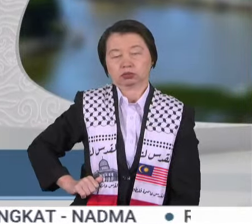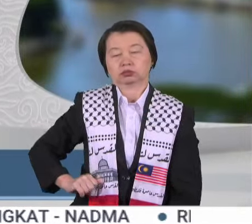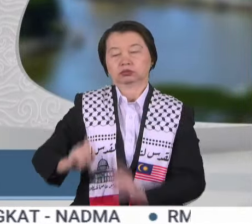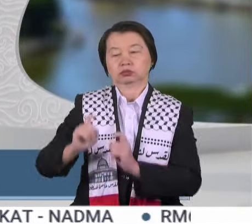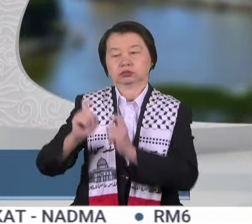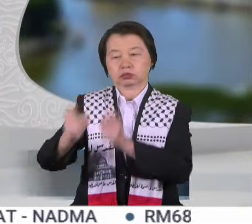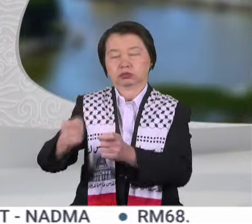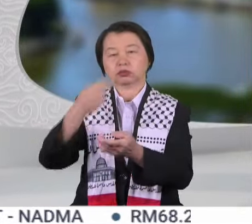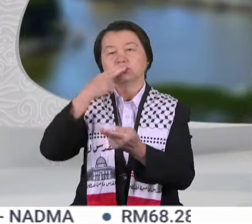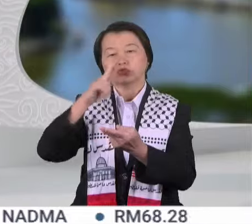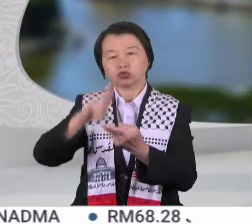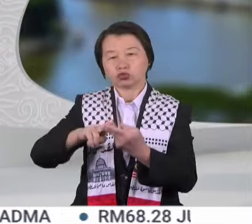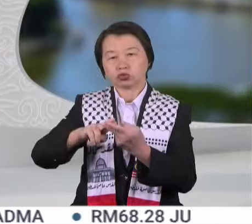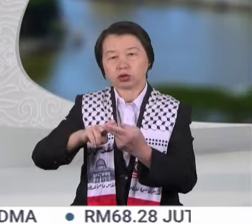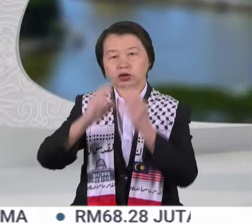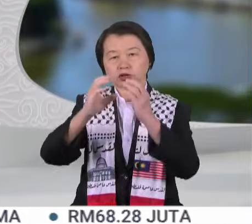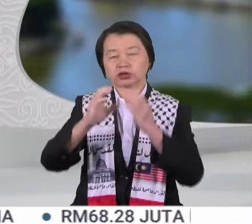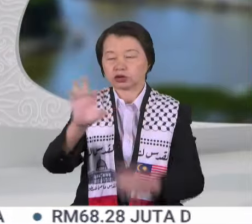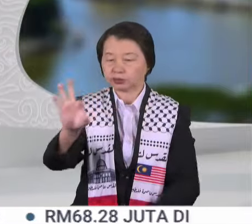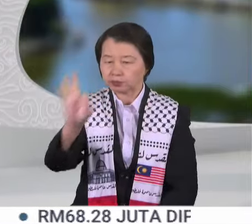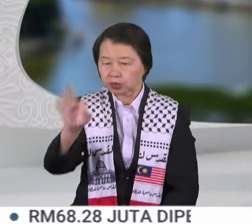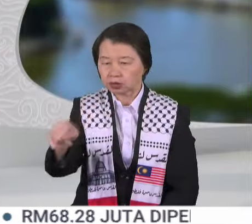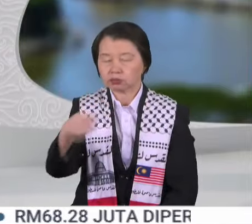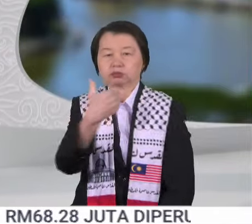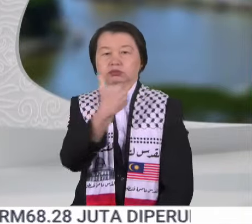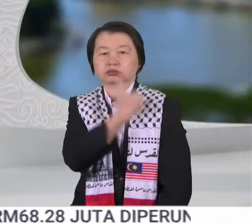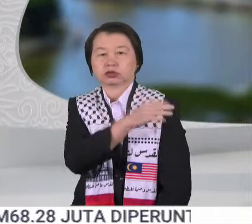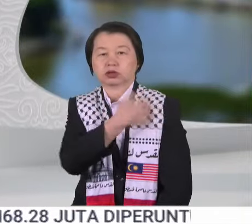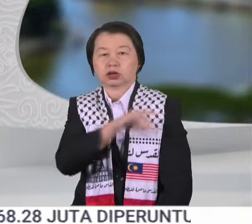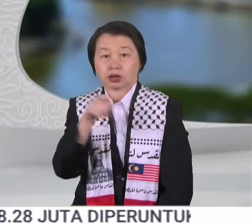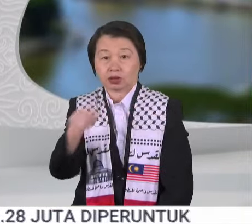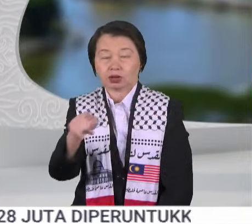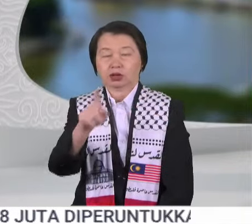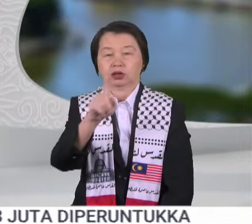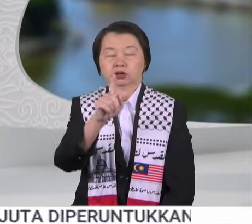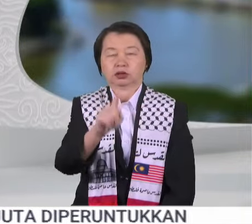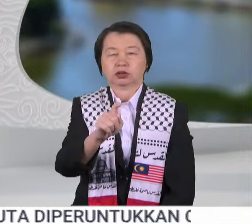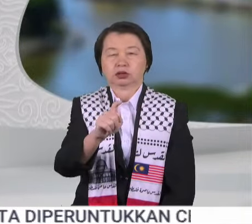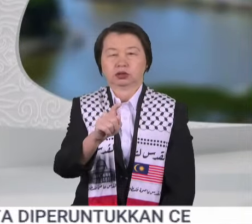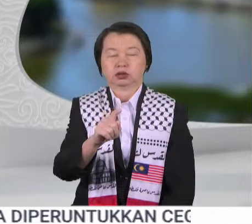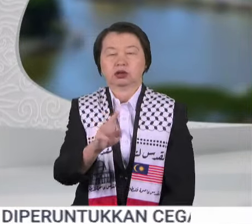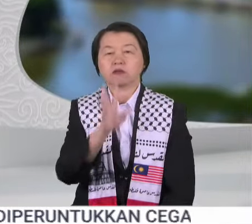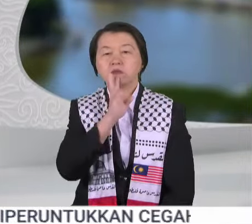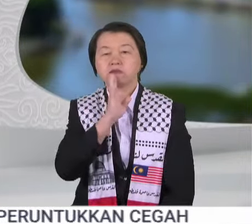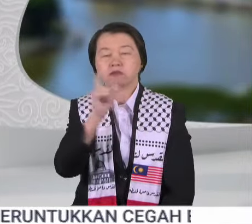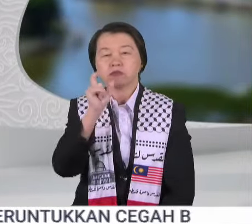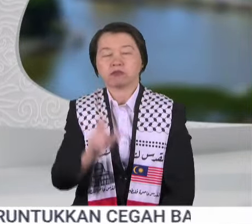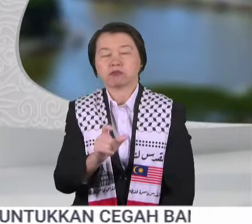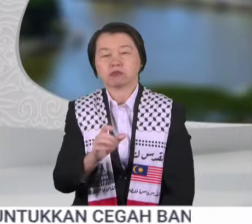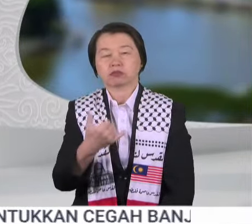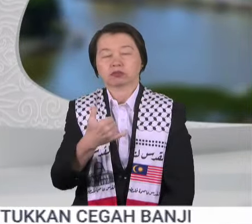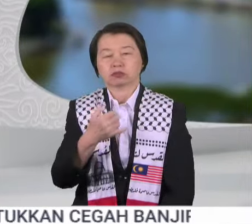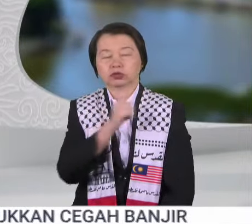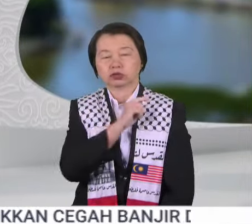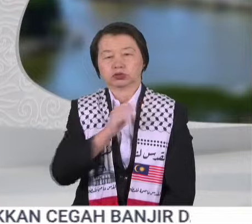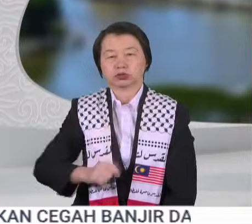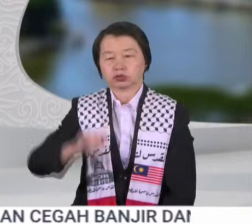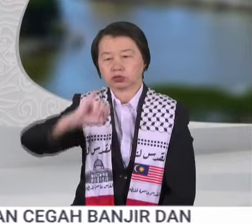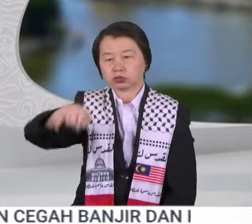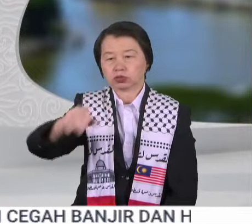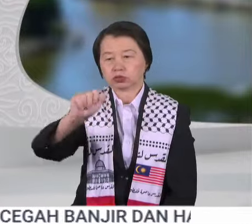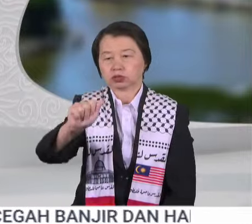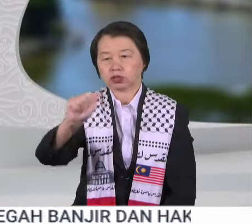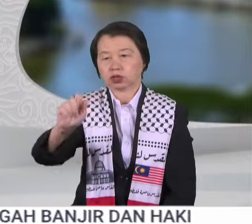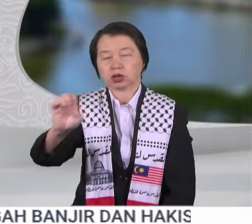mengurniakan surat cara pelantikan kepada bekas yang di-pertuan dewan negara Tun Dr Wan Junaidi tuanku jaafar sebagai yang